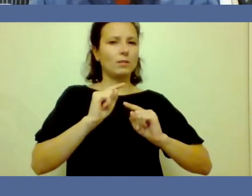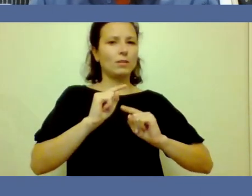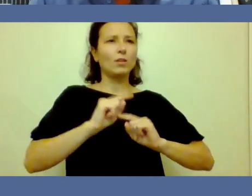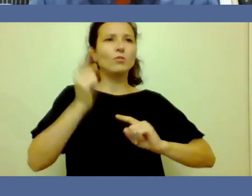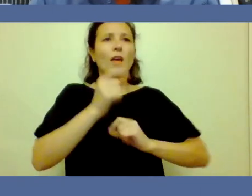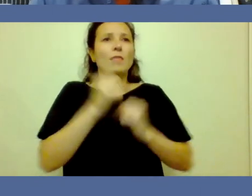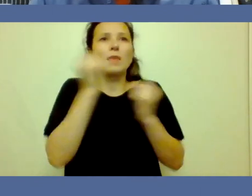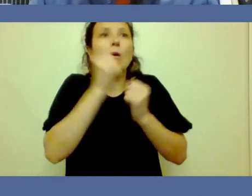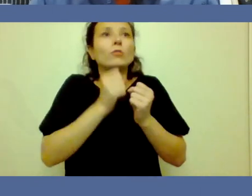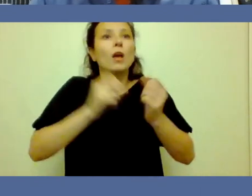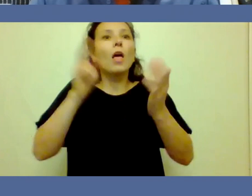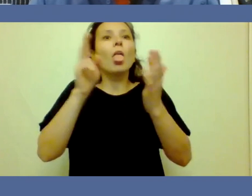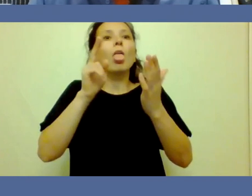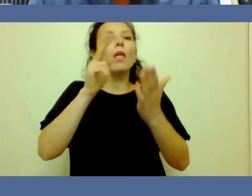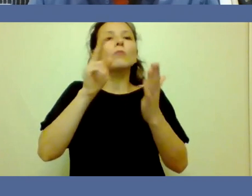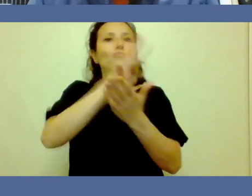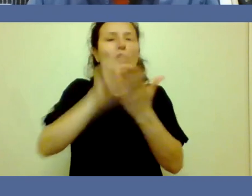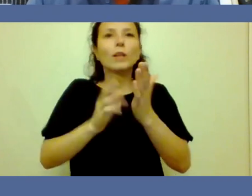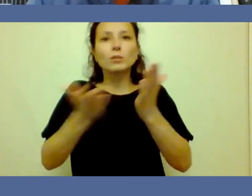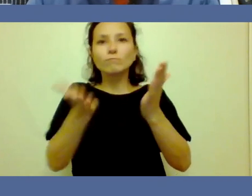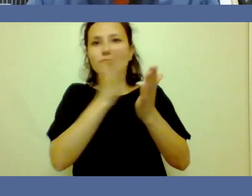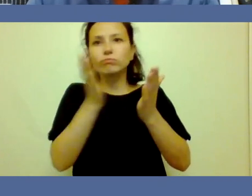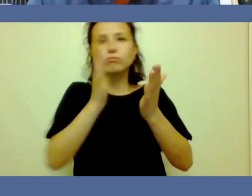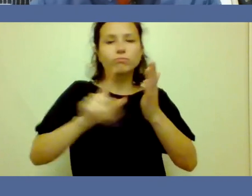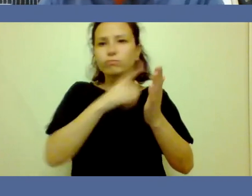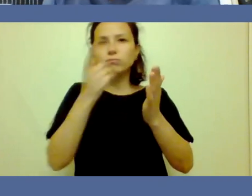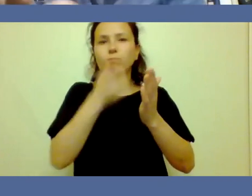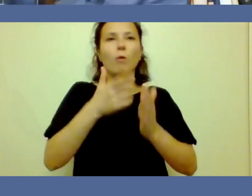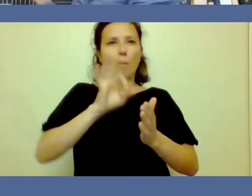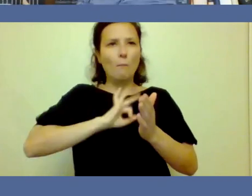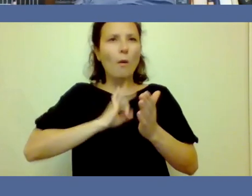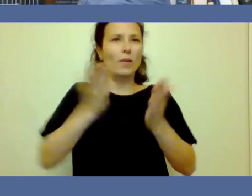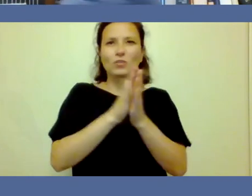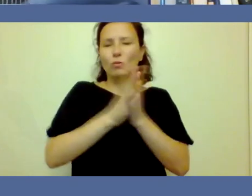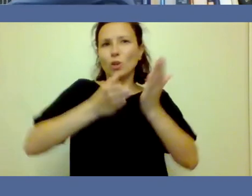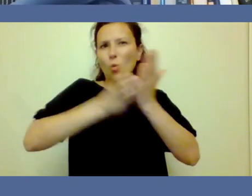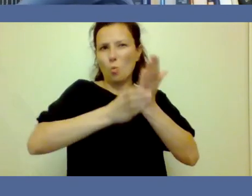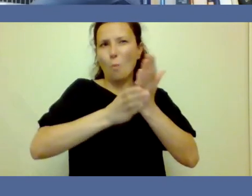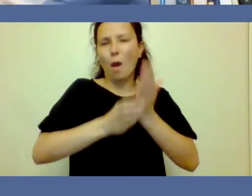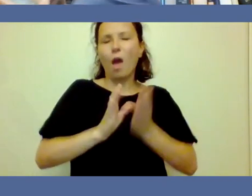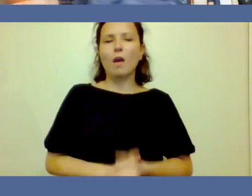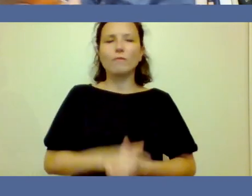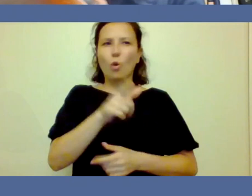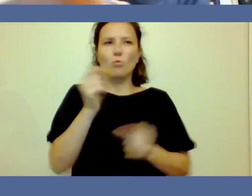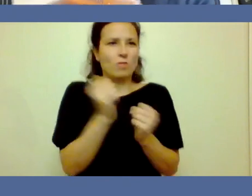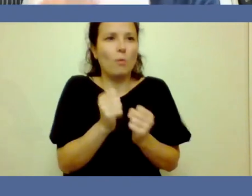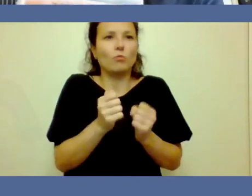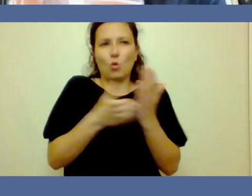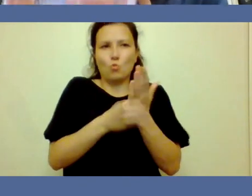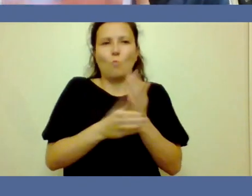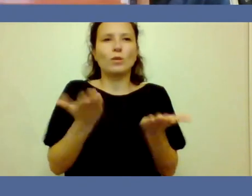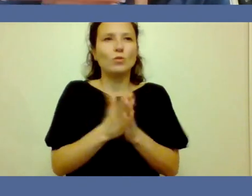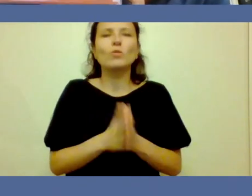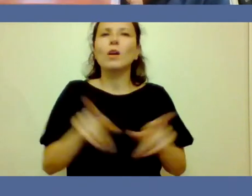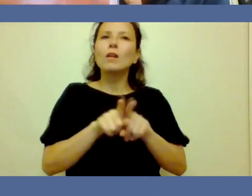stron, bo moje książki są, jak już ustaliliśmy, dosyć grubaśne. Jest to człowiek bardzo wrażliwy